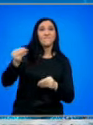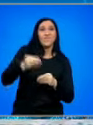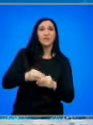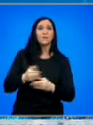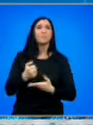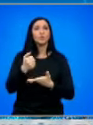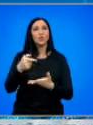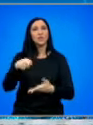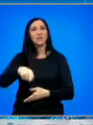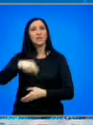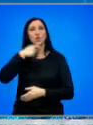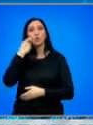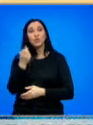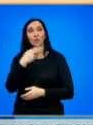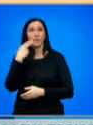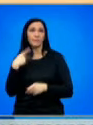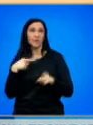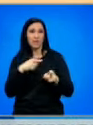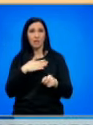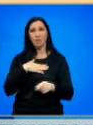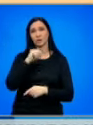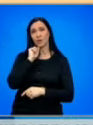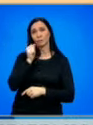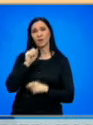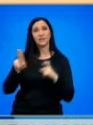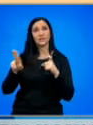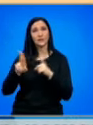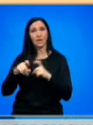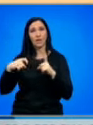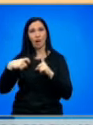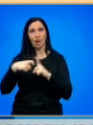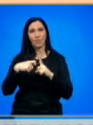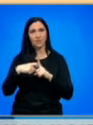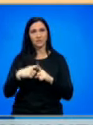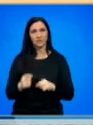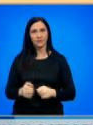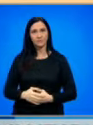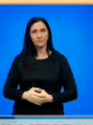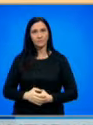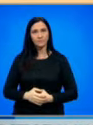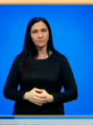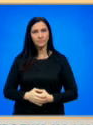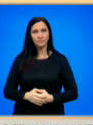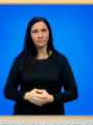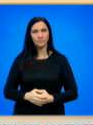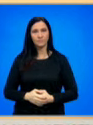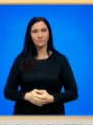за тази година. Темата следи и репортерът ни Цветелина Катанска. Добър вечер!